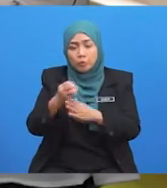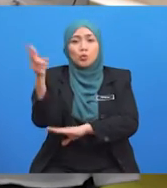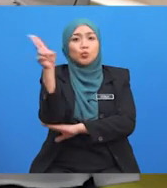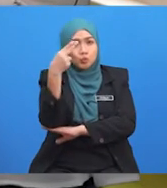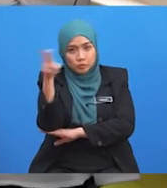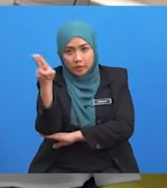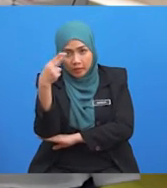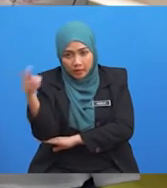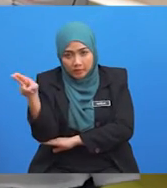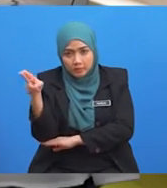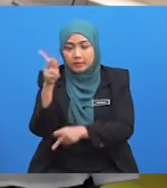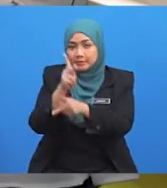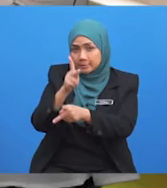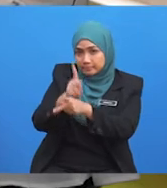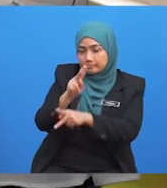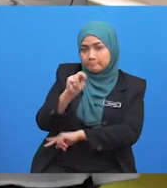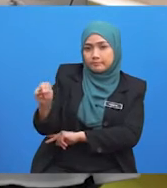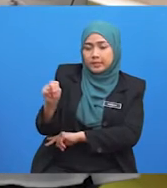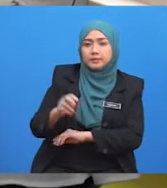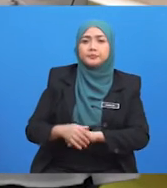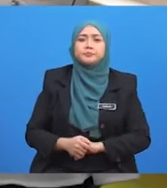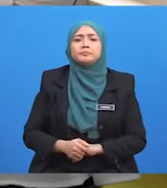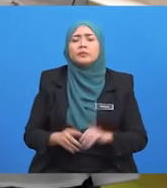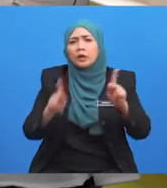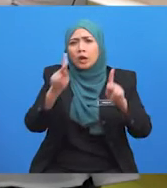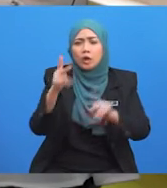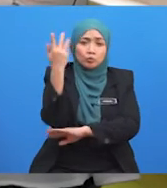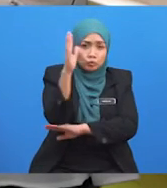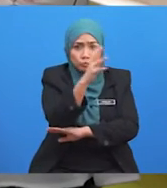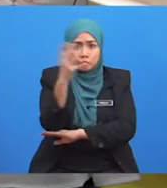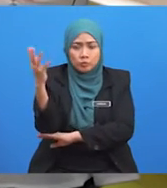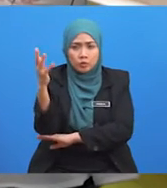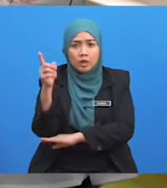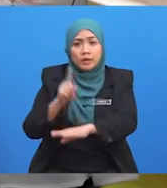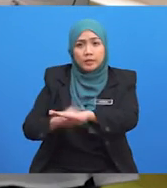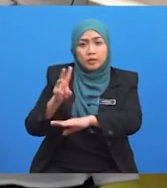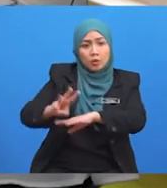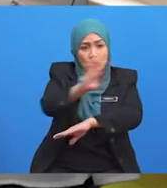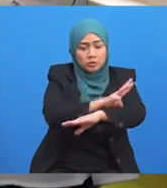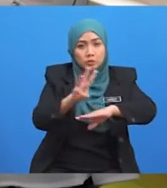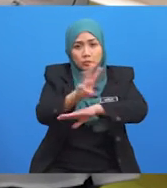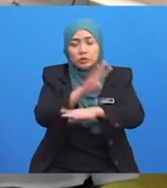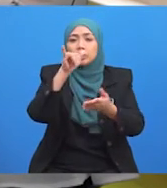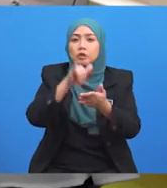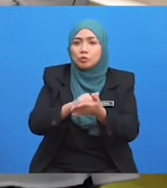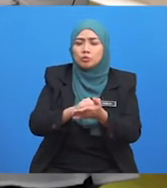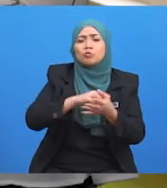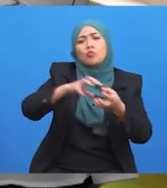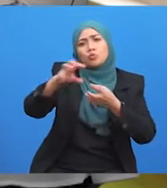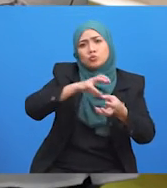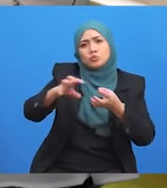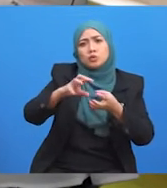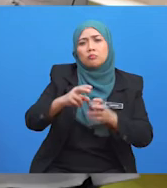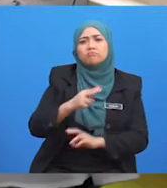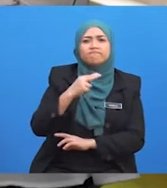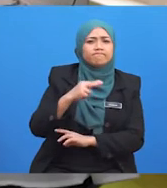Encikgu Gen. Kalau tumbuh-tumbuhan yang berada di kawasan-kawasan tersebut dirosakkan, pemandangan menjadi